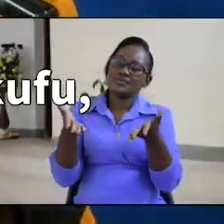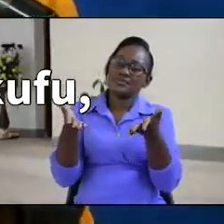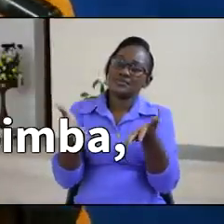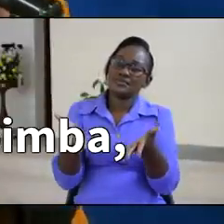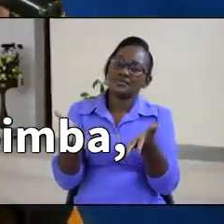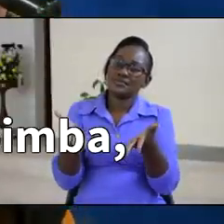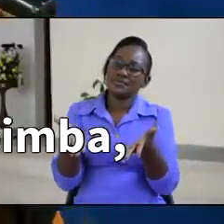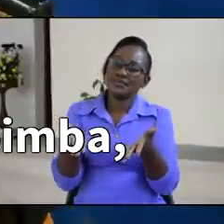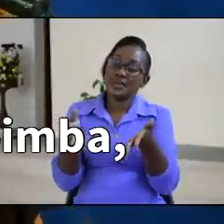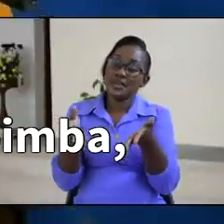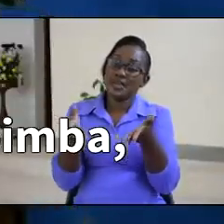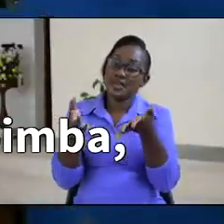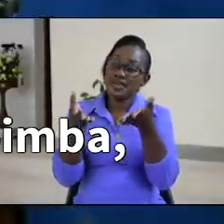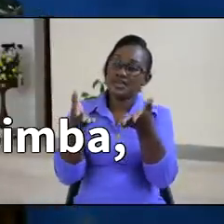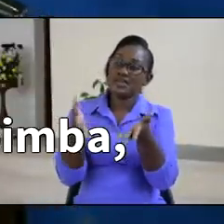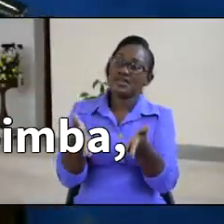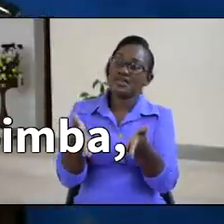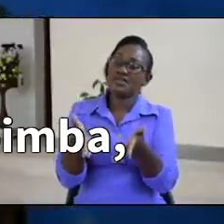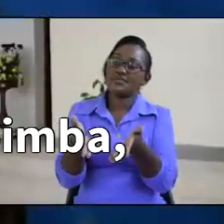wake.